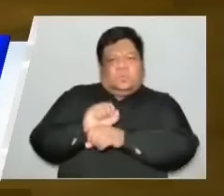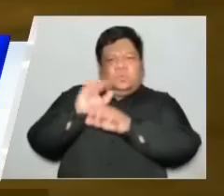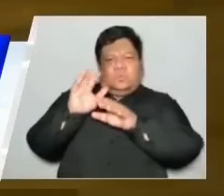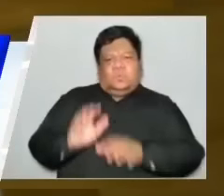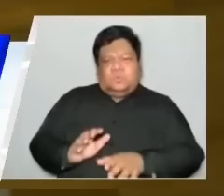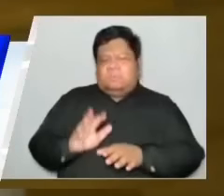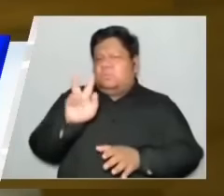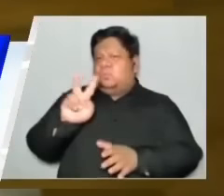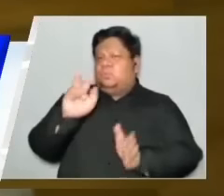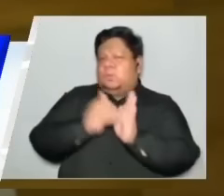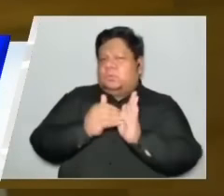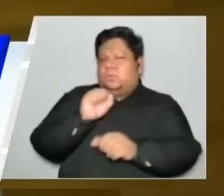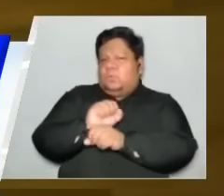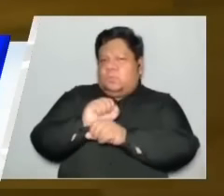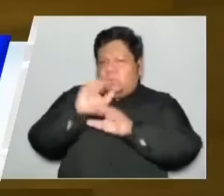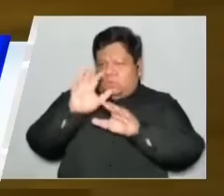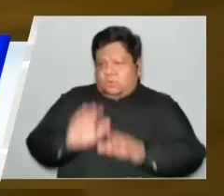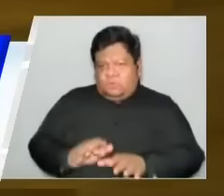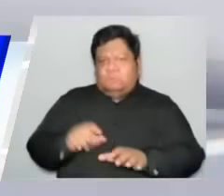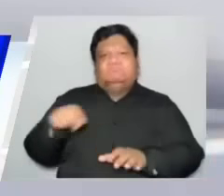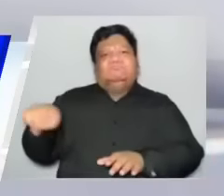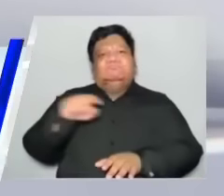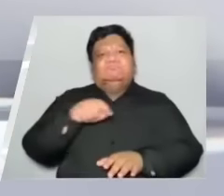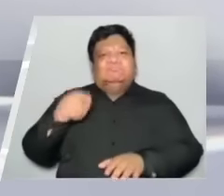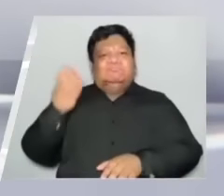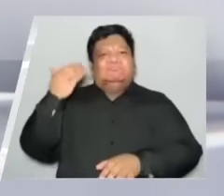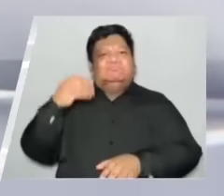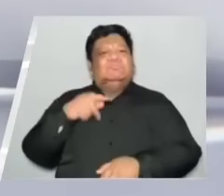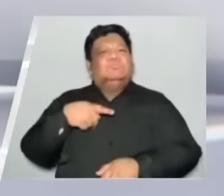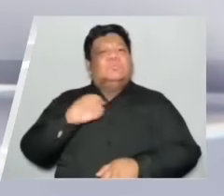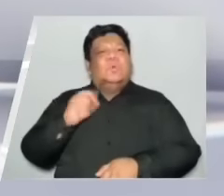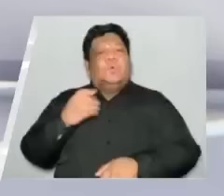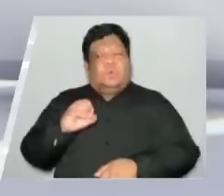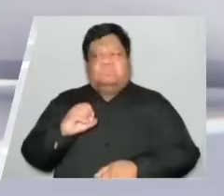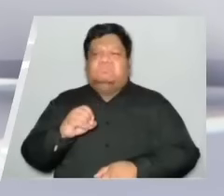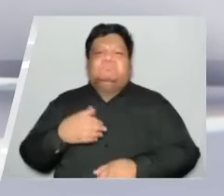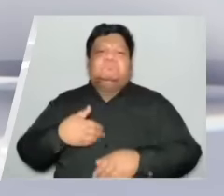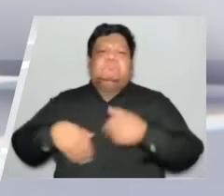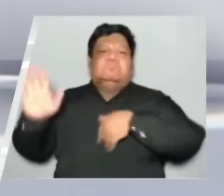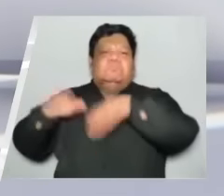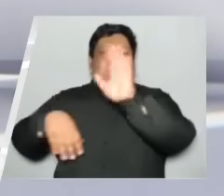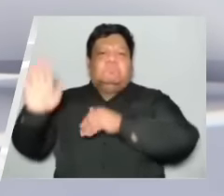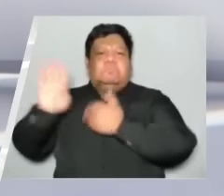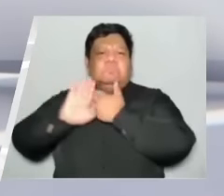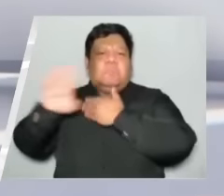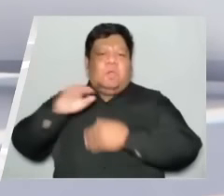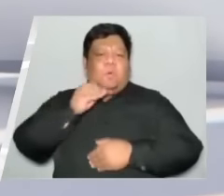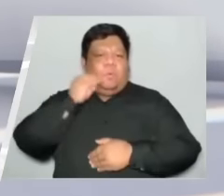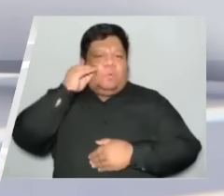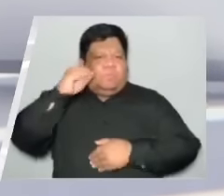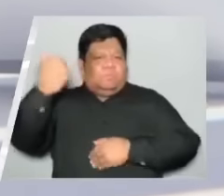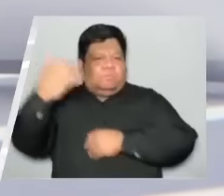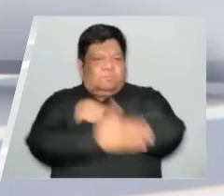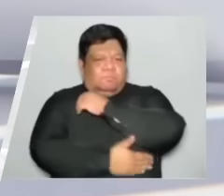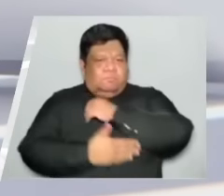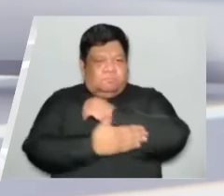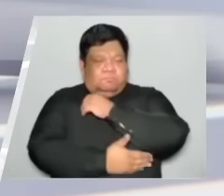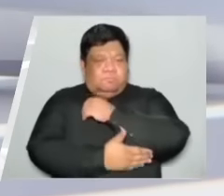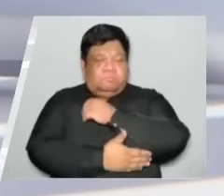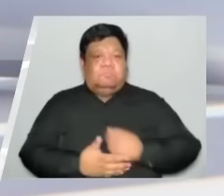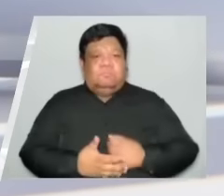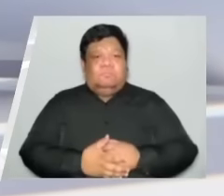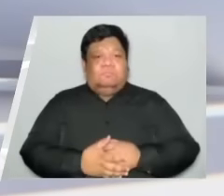na idineklara ni Pangulong Bongbong Marcos. Pero yung iba naman na mga legal workers doon sa mga